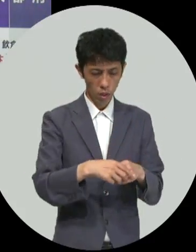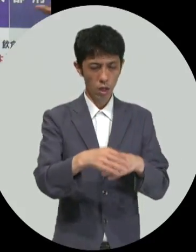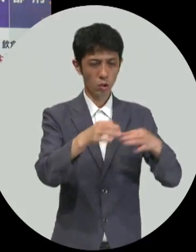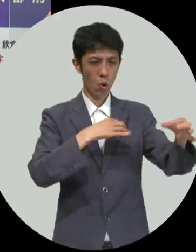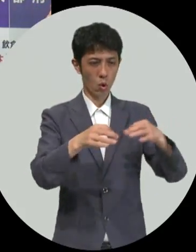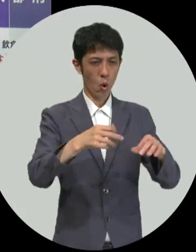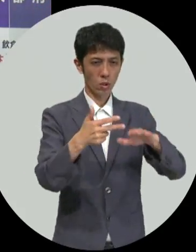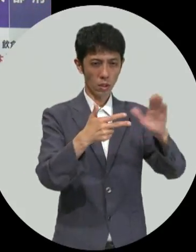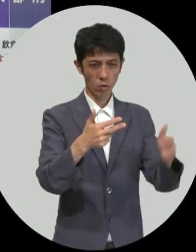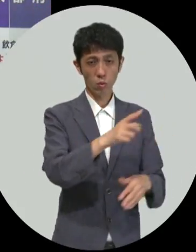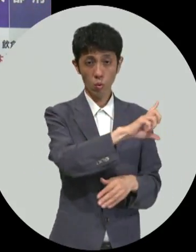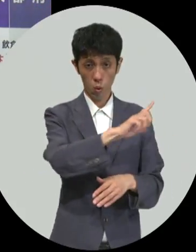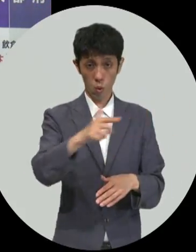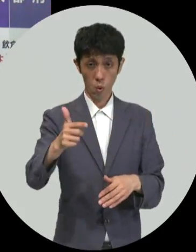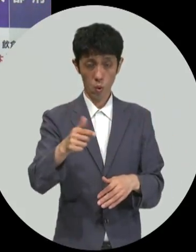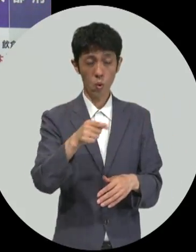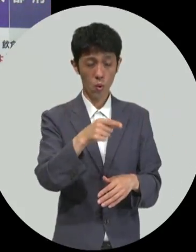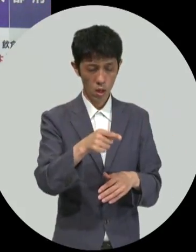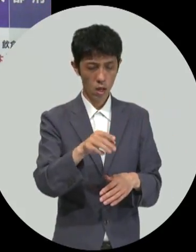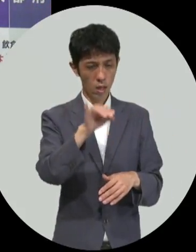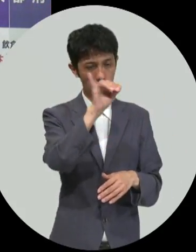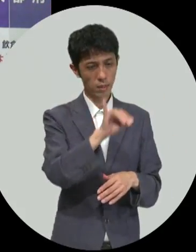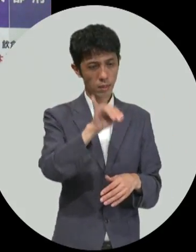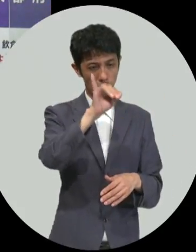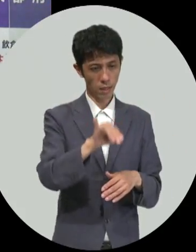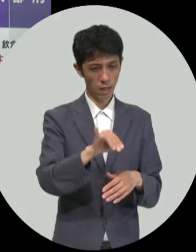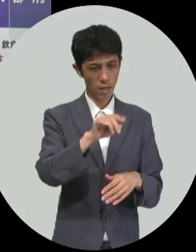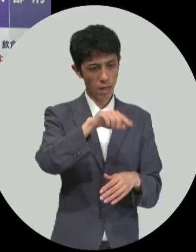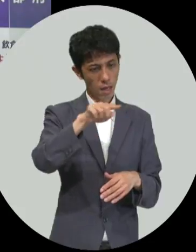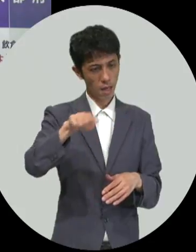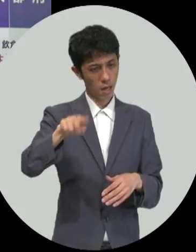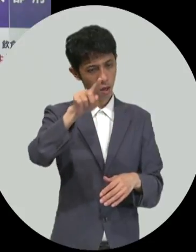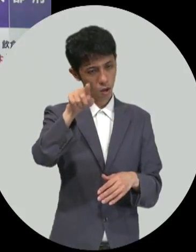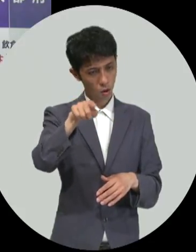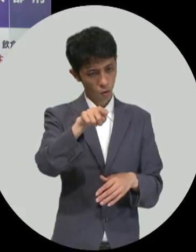のにつきましては1000平米を超えるものについては